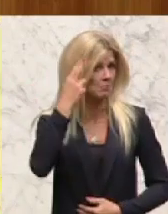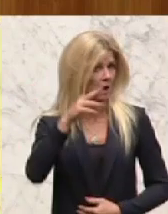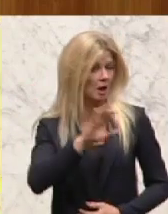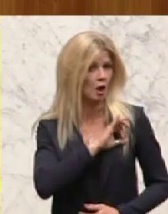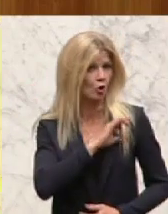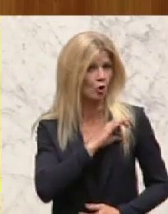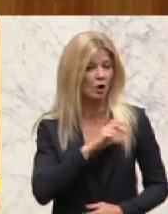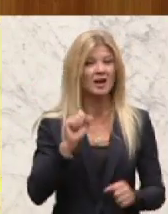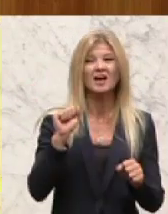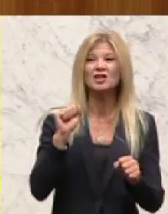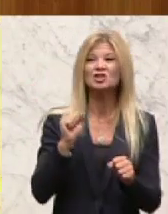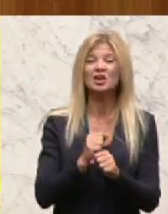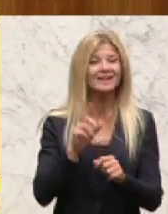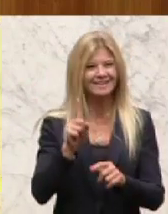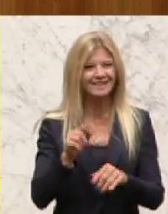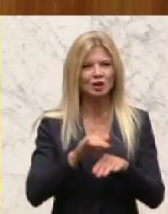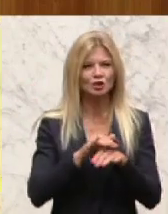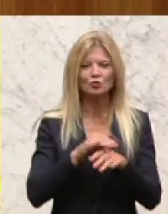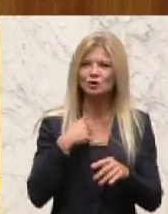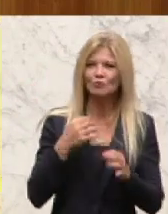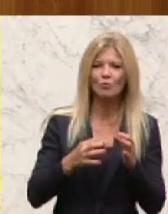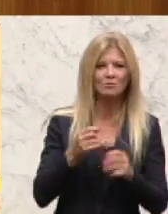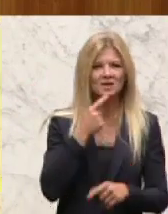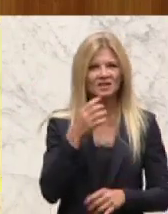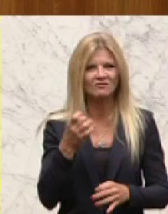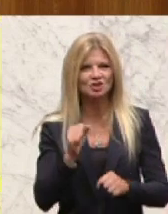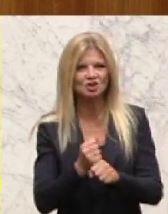Steinwerfer wäre schon fast versucht gewesen zu sagen,